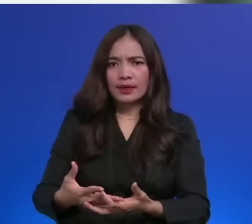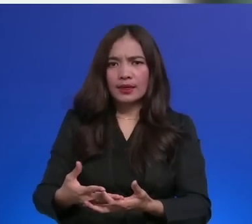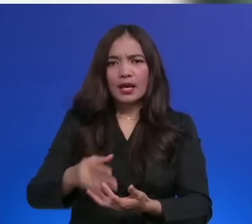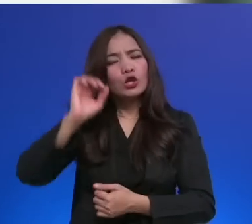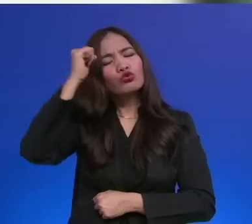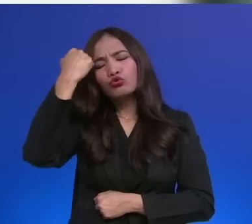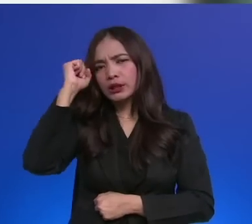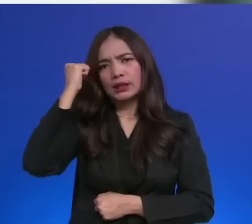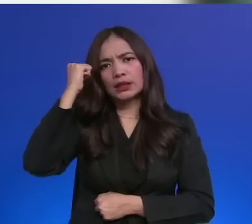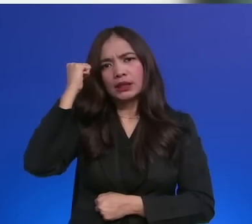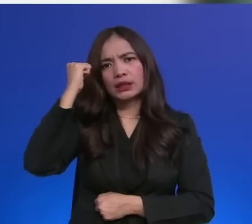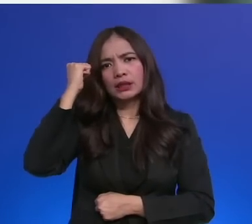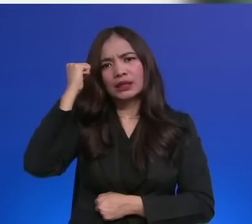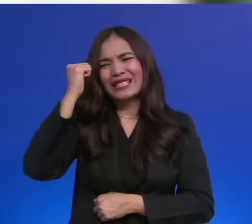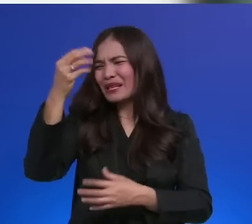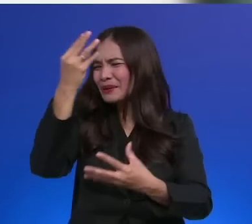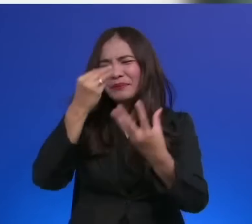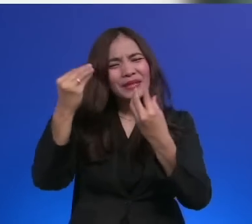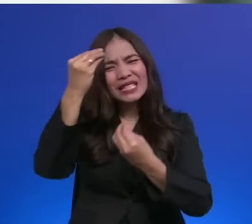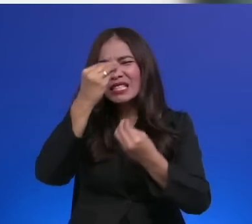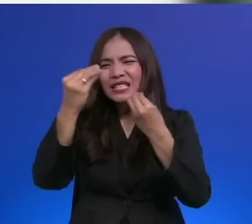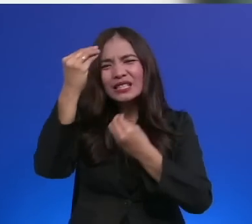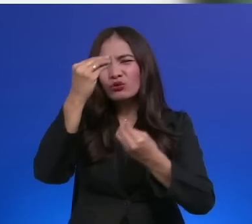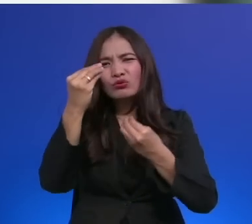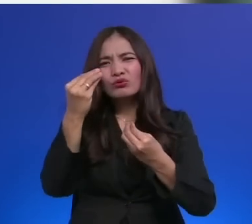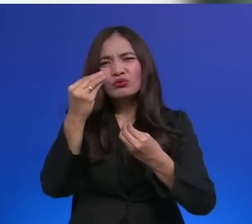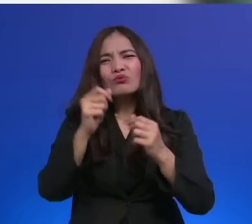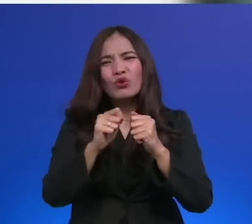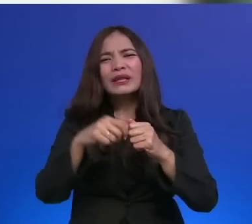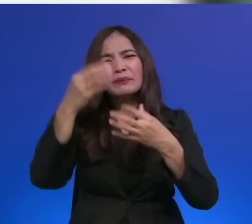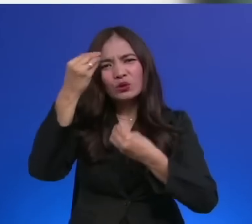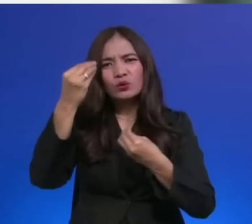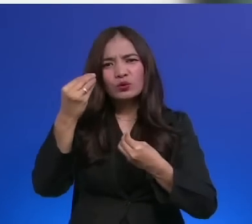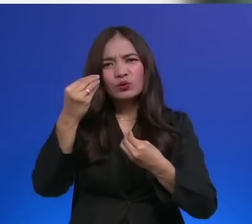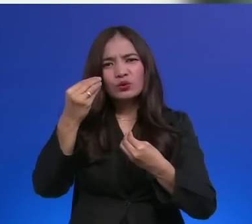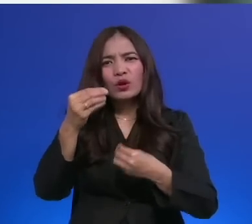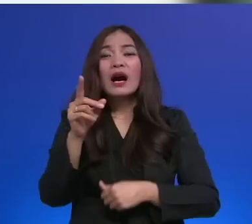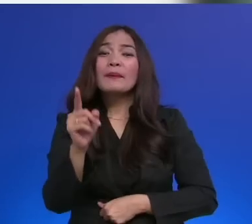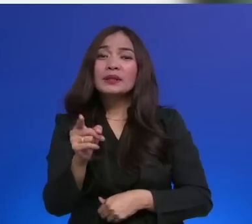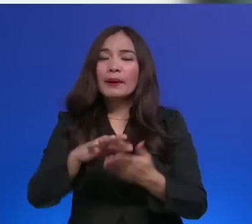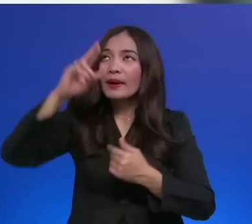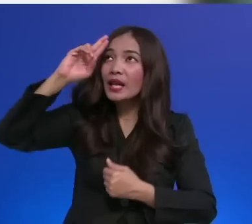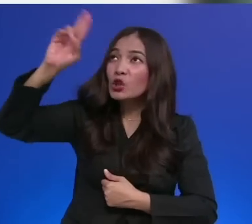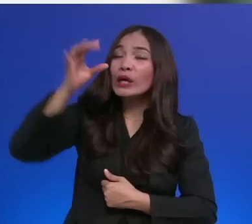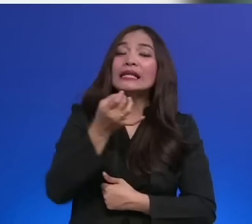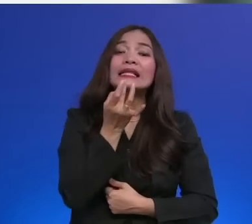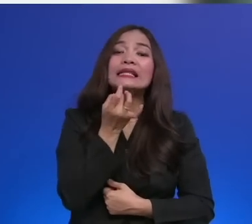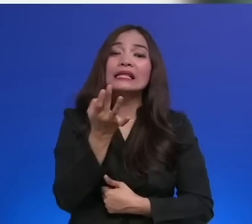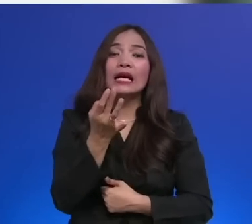sulit, dan membingungkan. Nah, ini masalahnya. Kenapa Tuhan izinkan hal ini